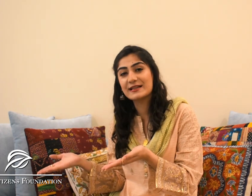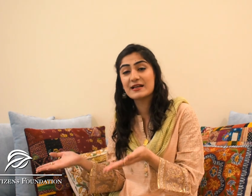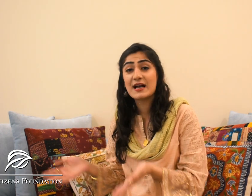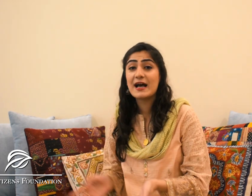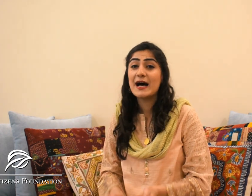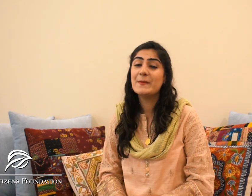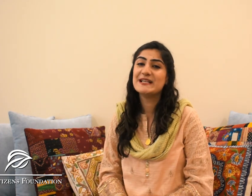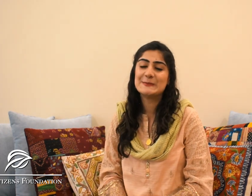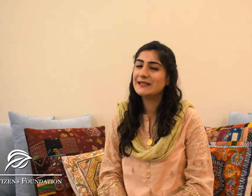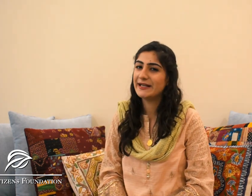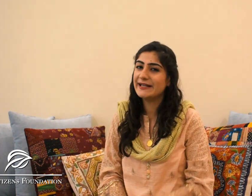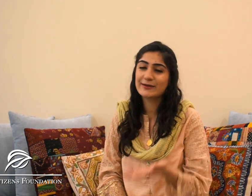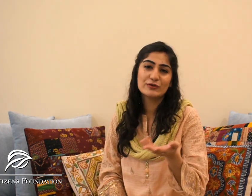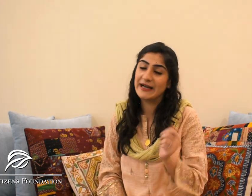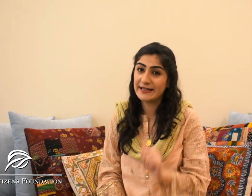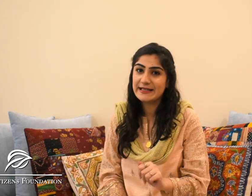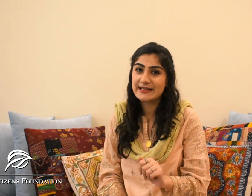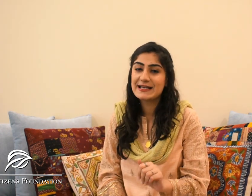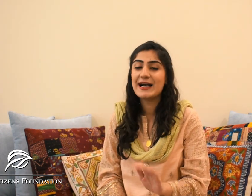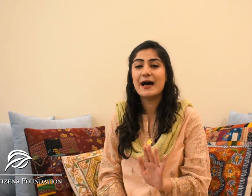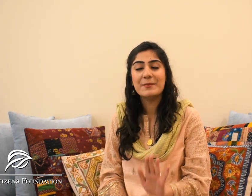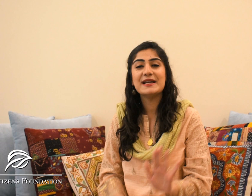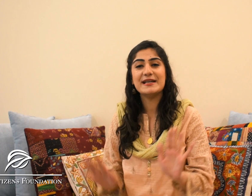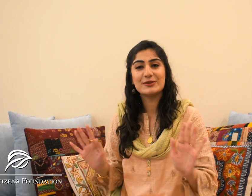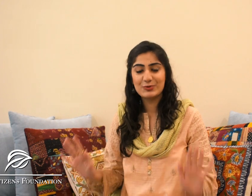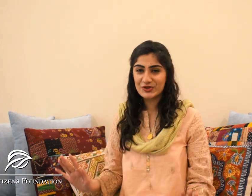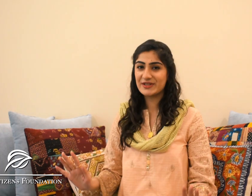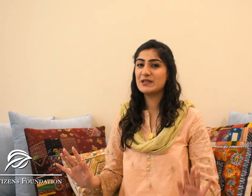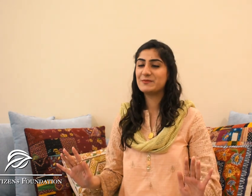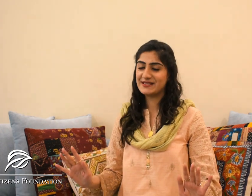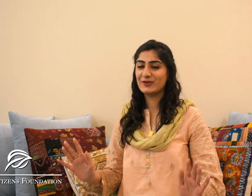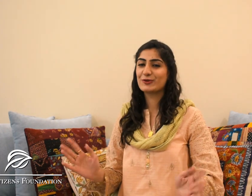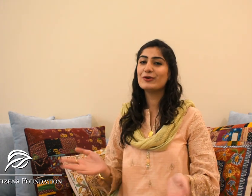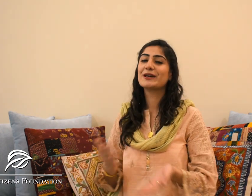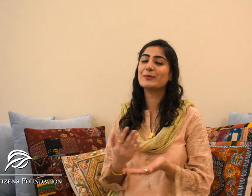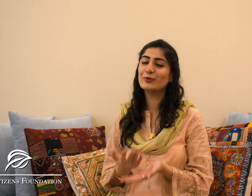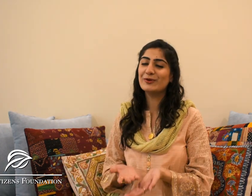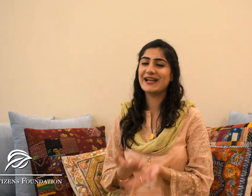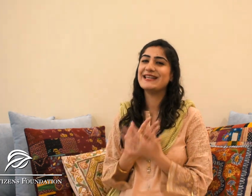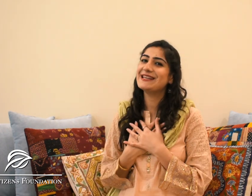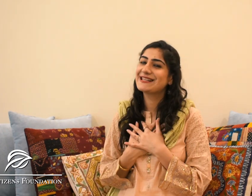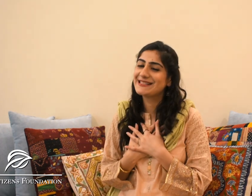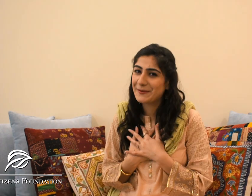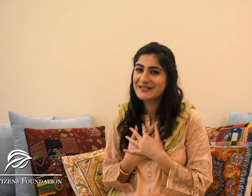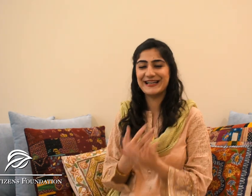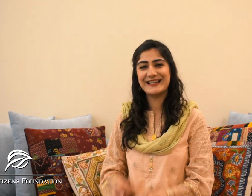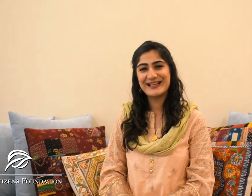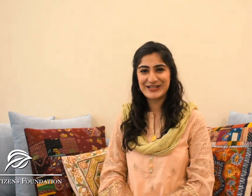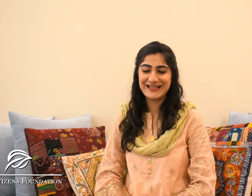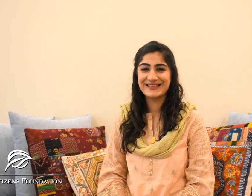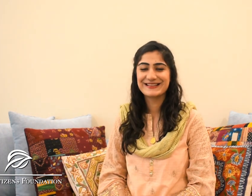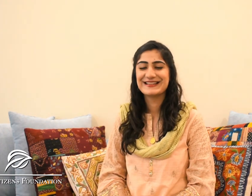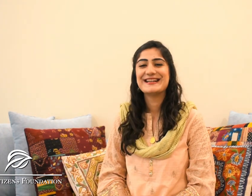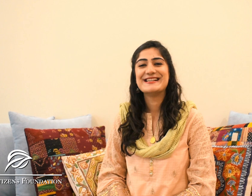के साथ। अब इस पे लड़ने का तो फायदा नहीं, हमें एक दूसरे की पसंद को कबूल यानी एक्सेप्ट कर